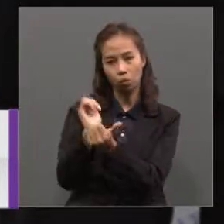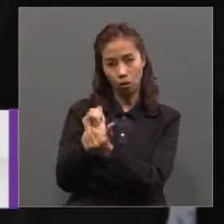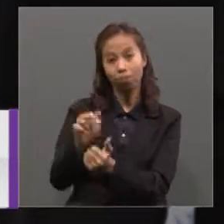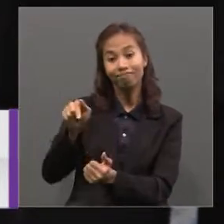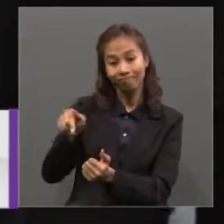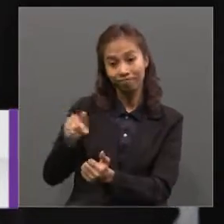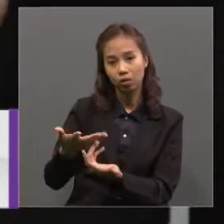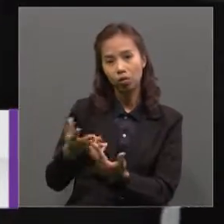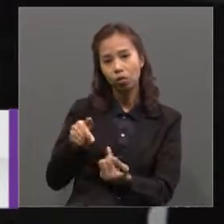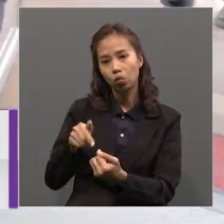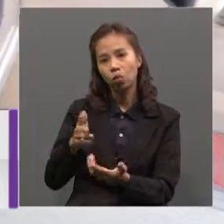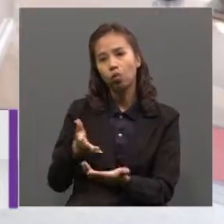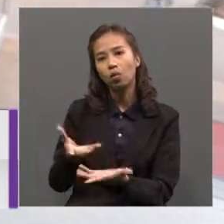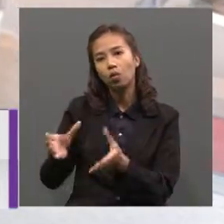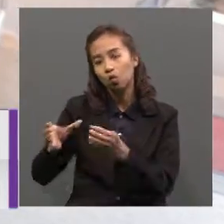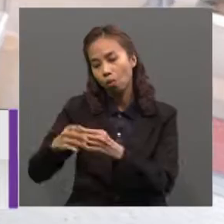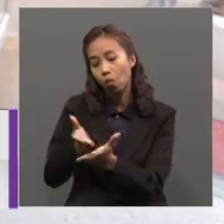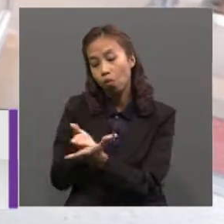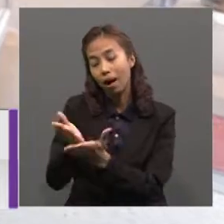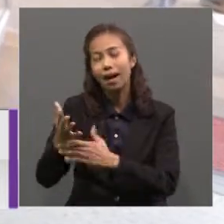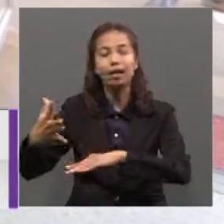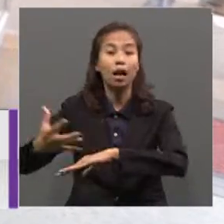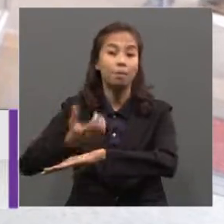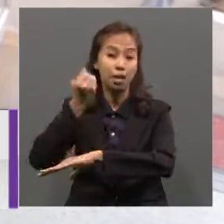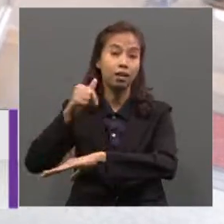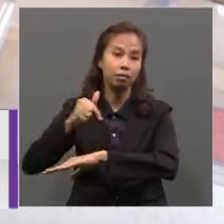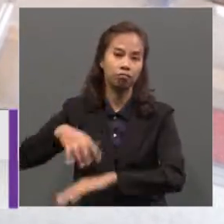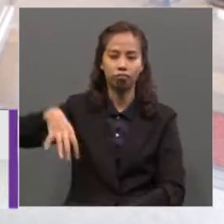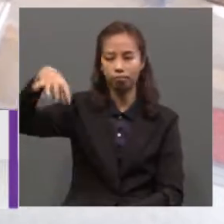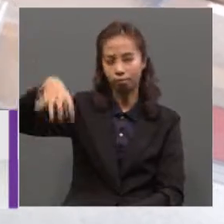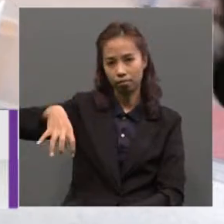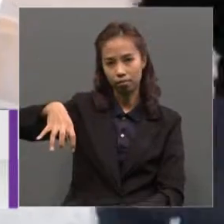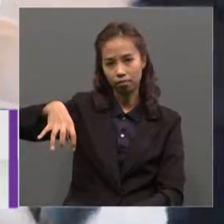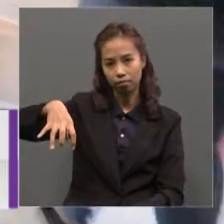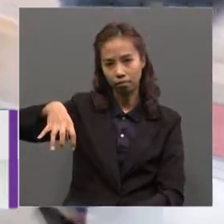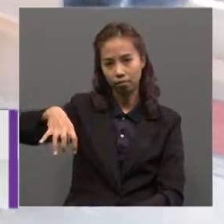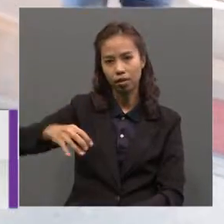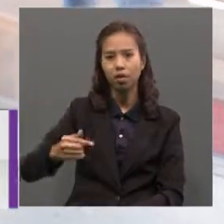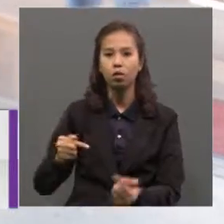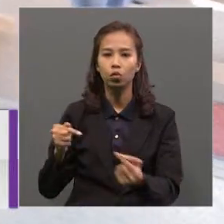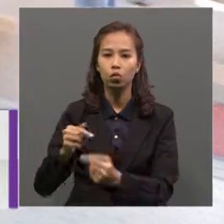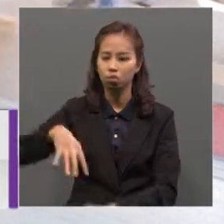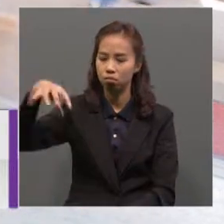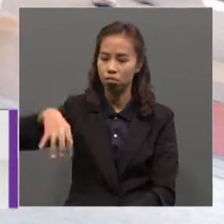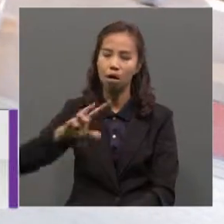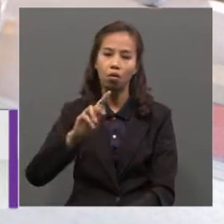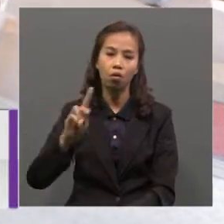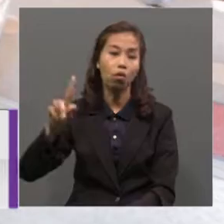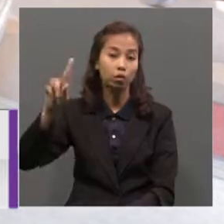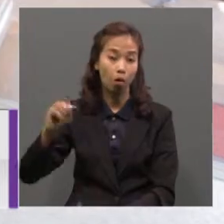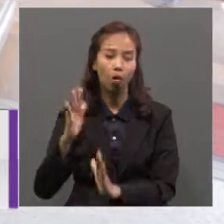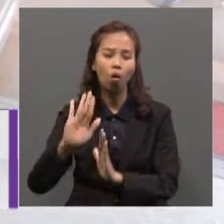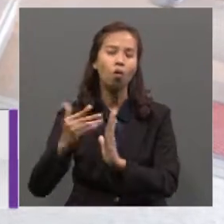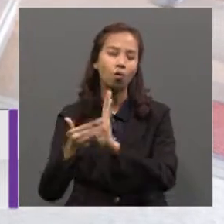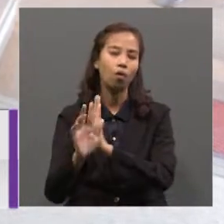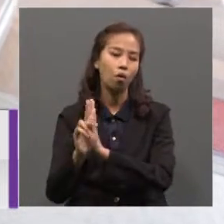กลุ่มงานสืบสวนและพรรคการเมืองค่ะไปยื่นกันที่ศูนย์อำนวยการป้องปรามและหาข่าวสำนักงานกกต.ขอนแก่นเพื่อ